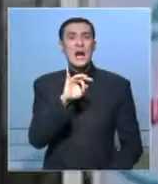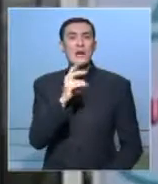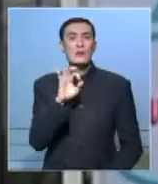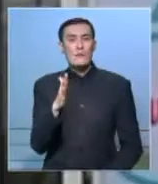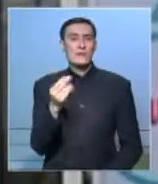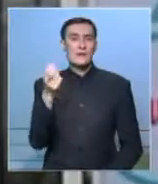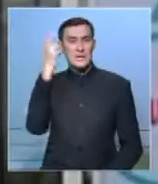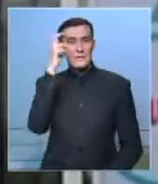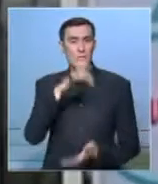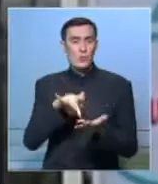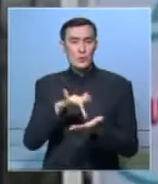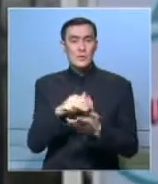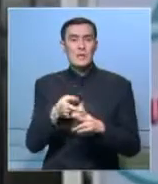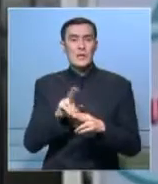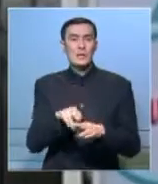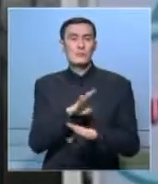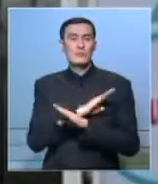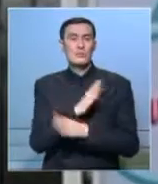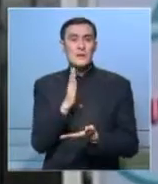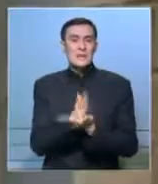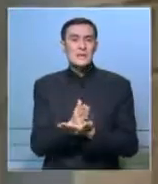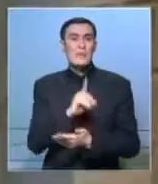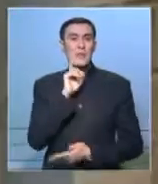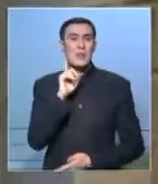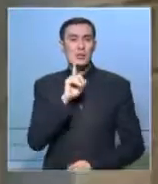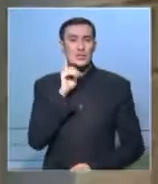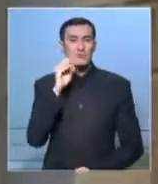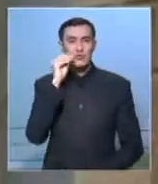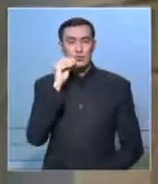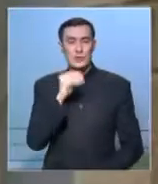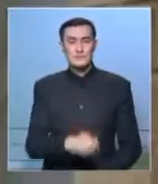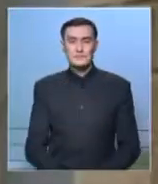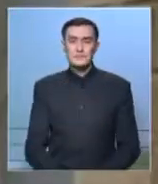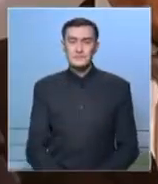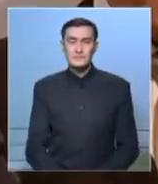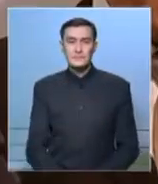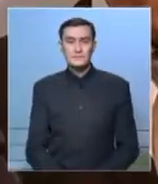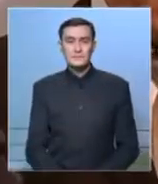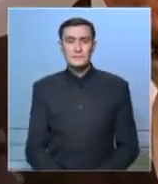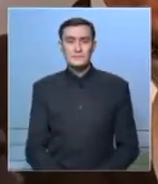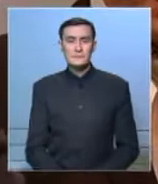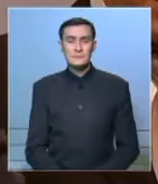и Киеве. При этом среди умерших в основном молодые мужчины. Есть